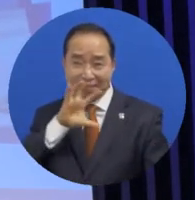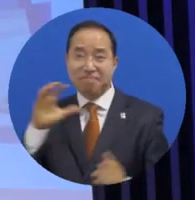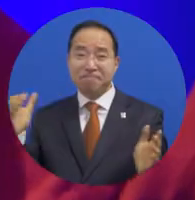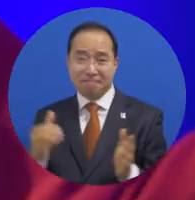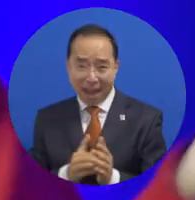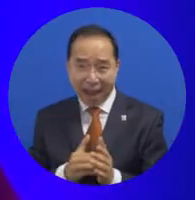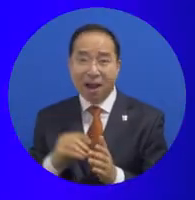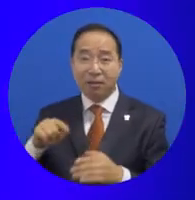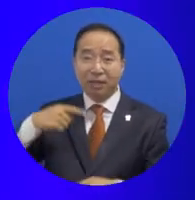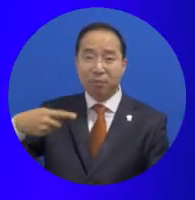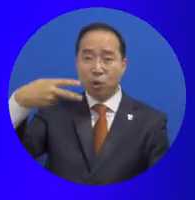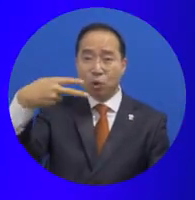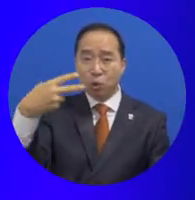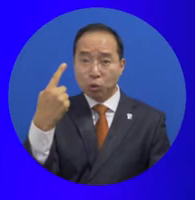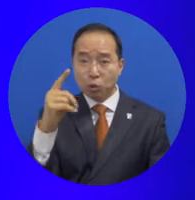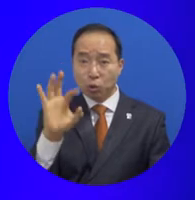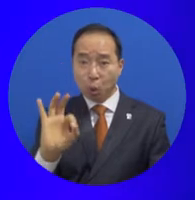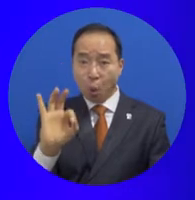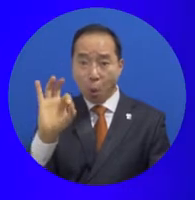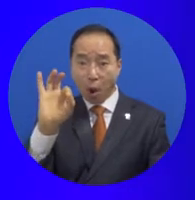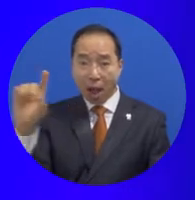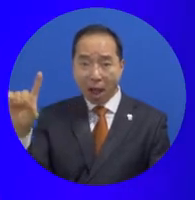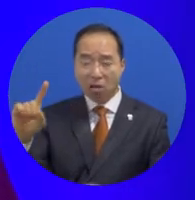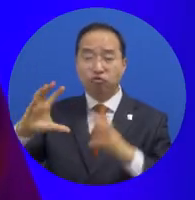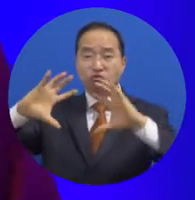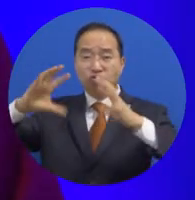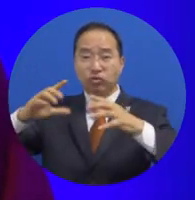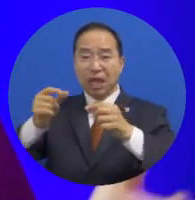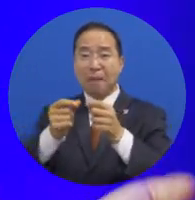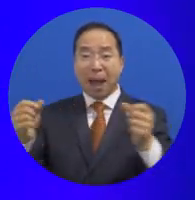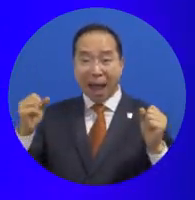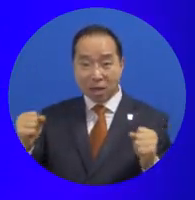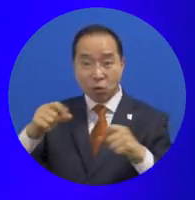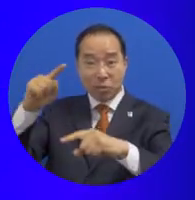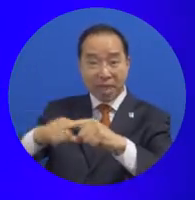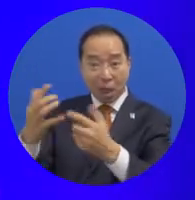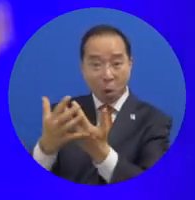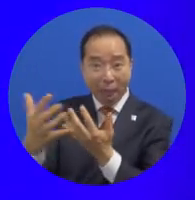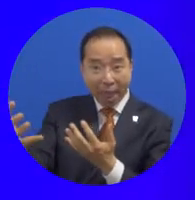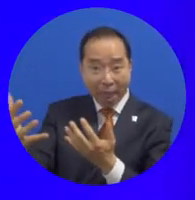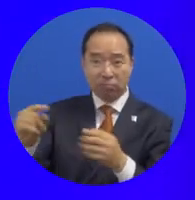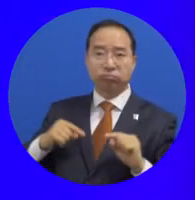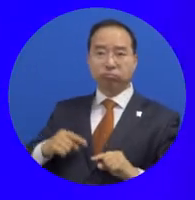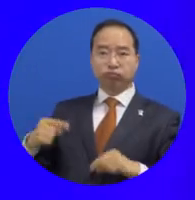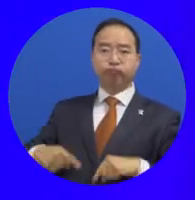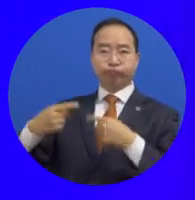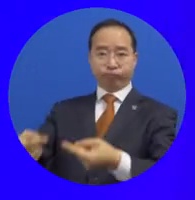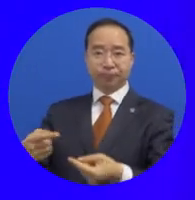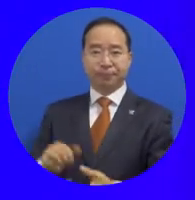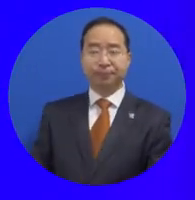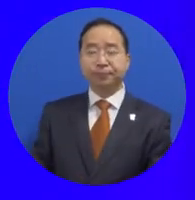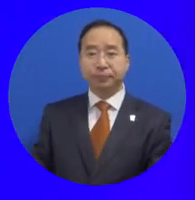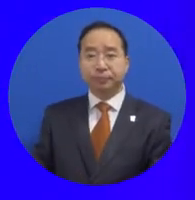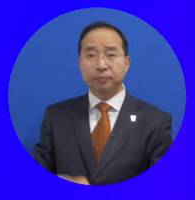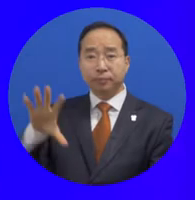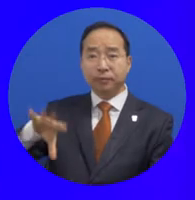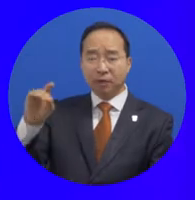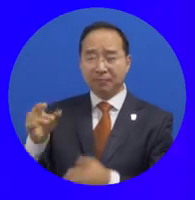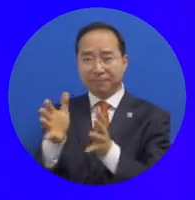다음에 동아 국제 마라톤 대회에 참가를 합니다. 처음엔요, 그 제한